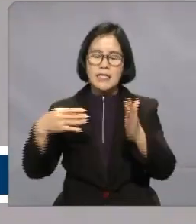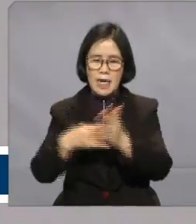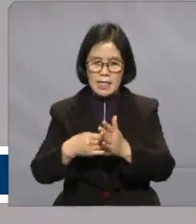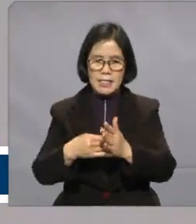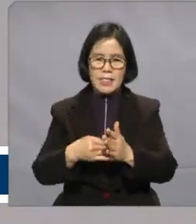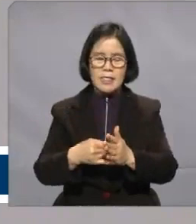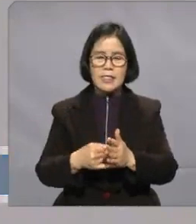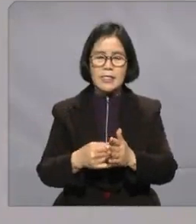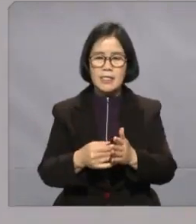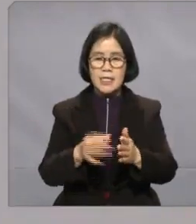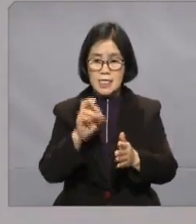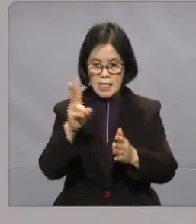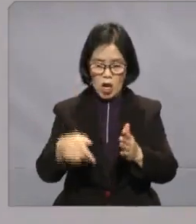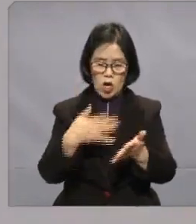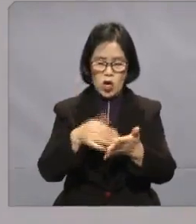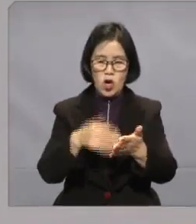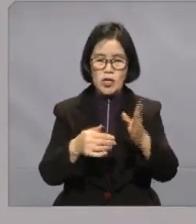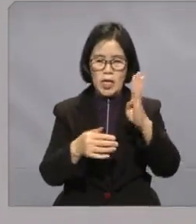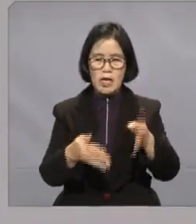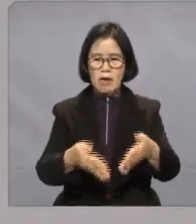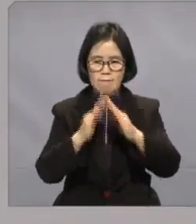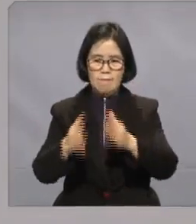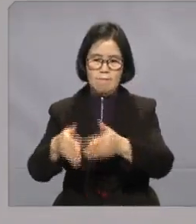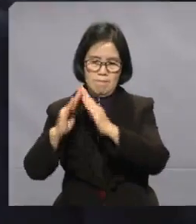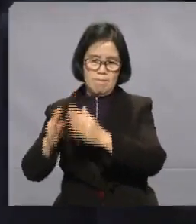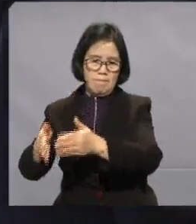4.12km, 즉 4개의 역이 더 만들어지는 겁니다.